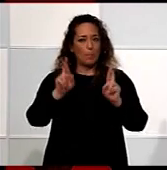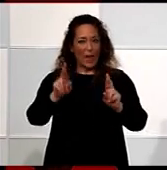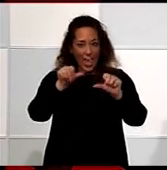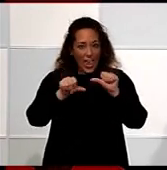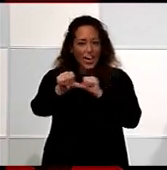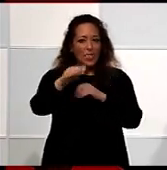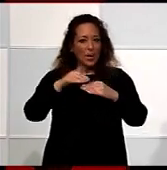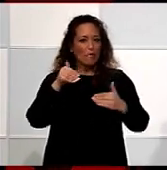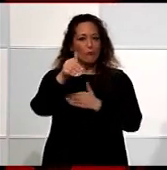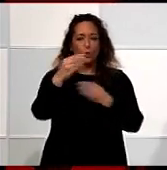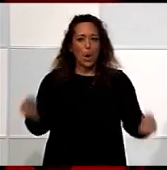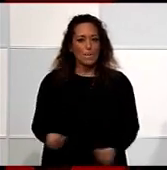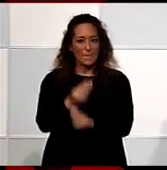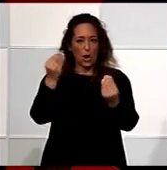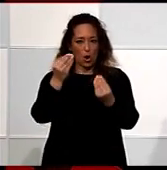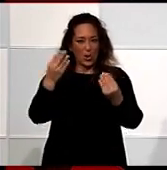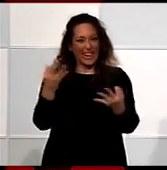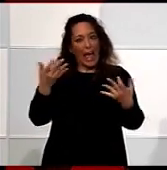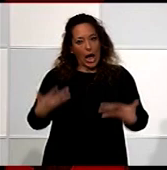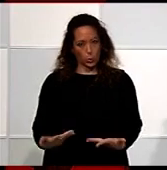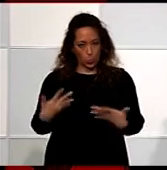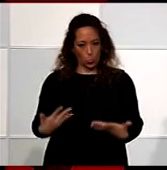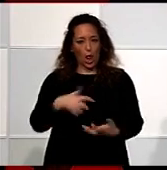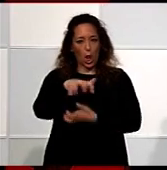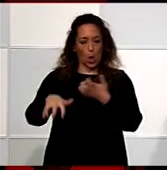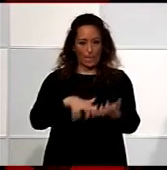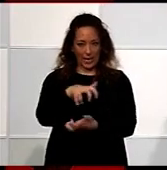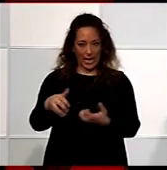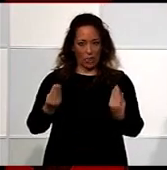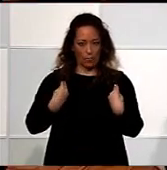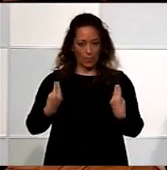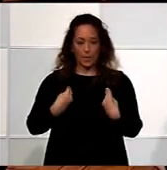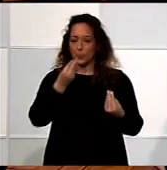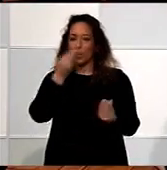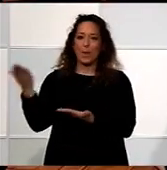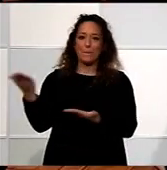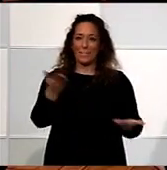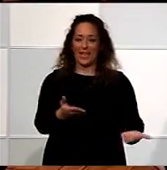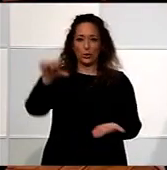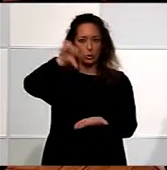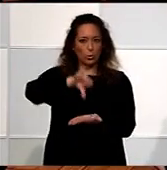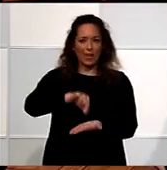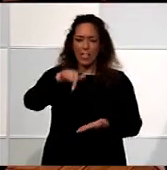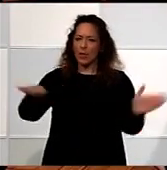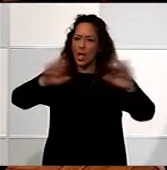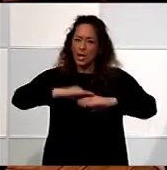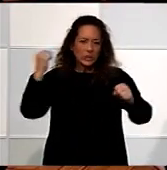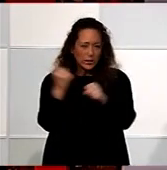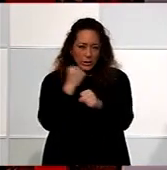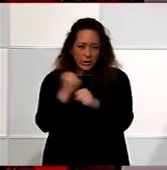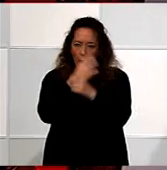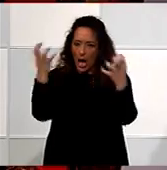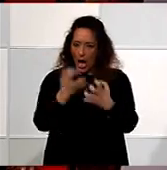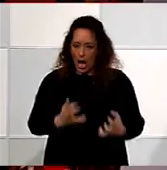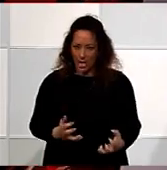molt millor que aquest present tan complicat que estem vivint. Per tant, benvinguts a la ciutat, treballeu molt aquesta nit, tingueu una bona estada,